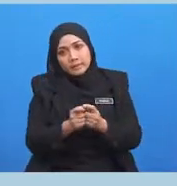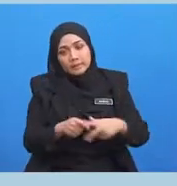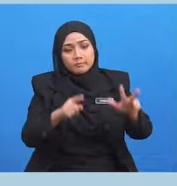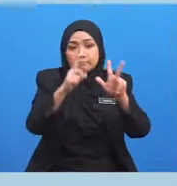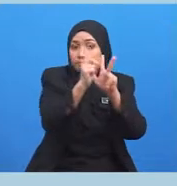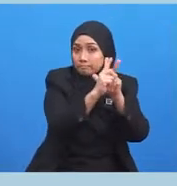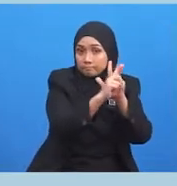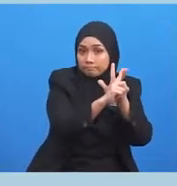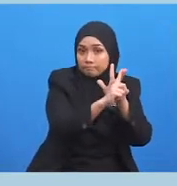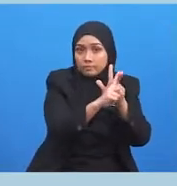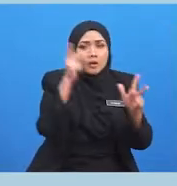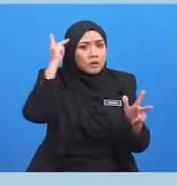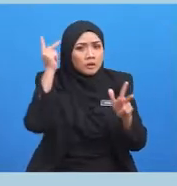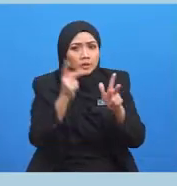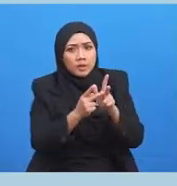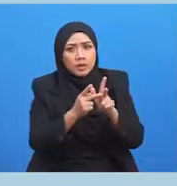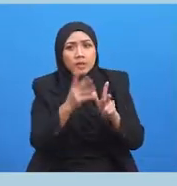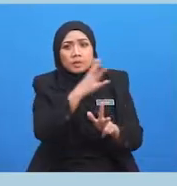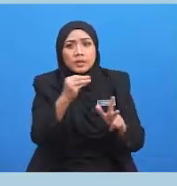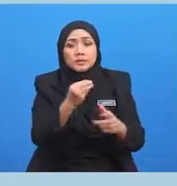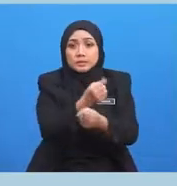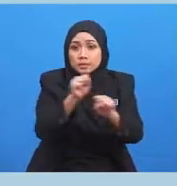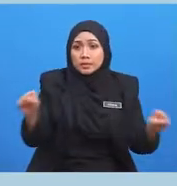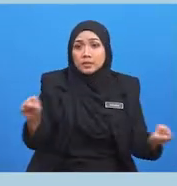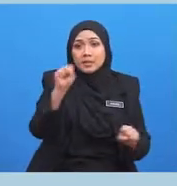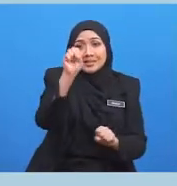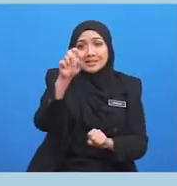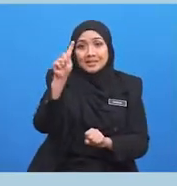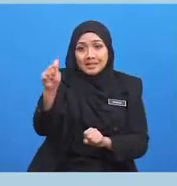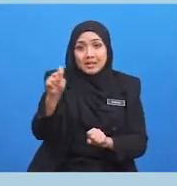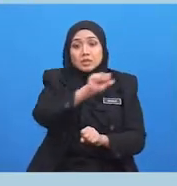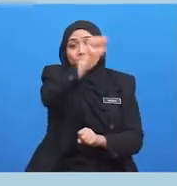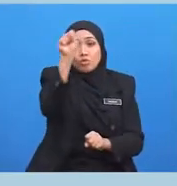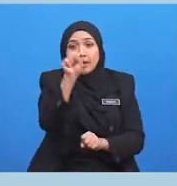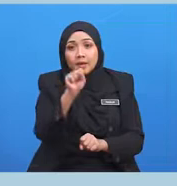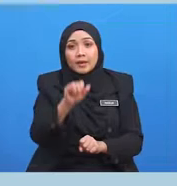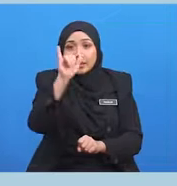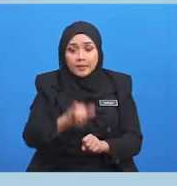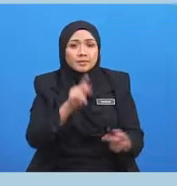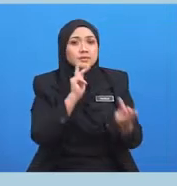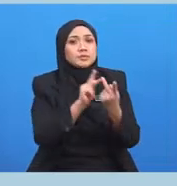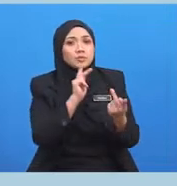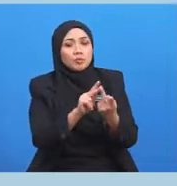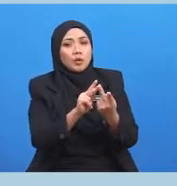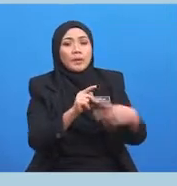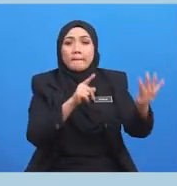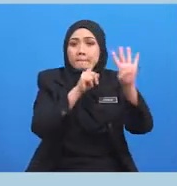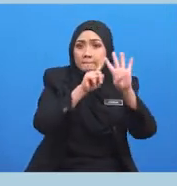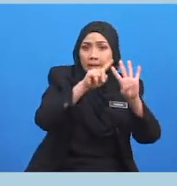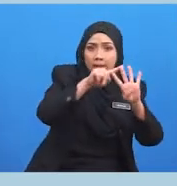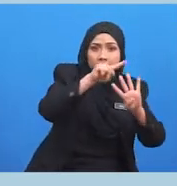Ketiga, kenal pasti dan sediakan set soalan yang sesuai. Empat, rekod